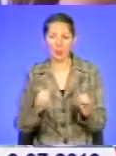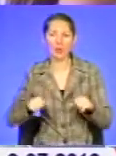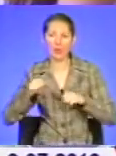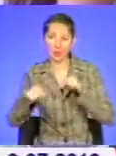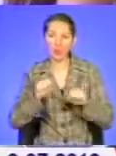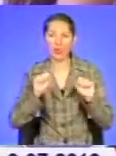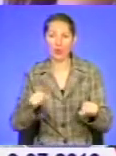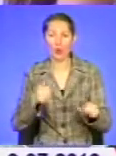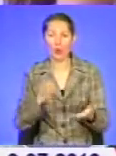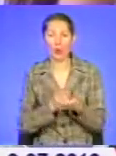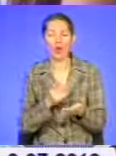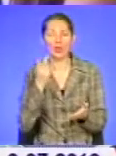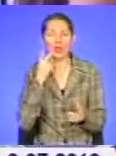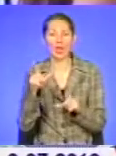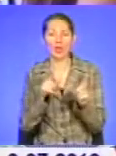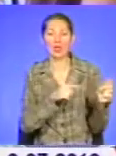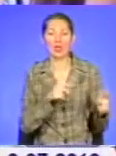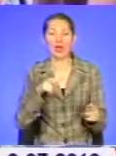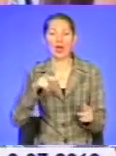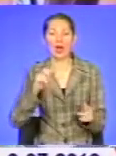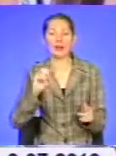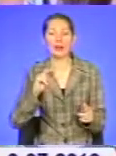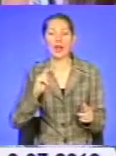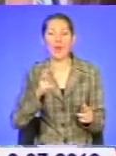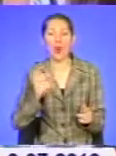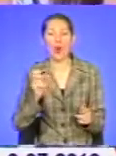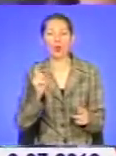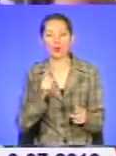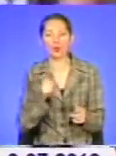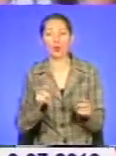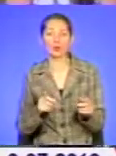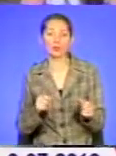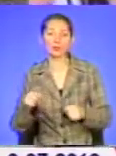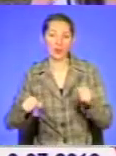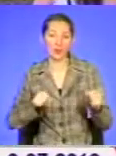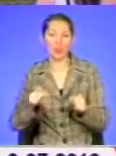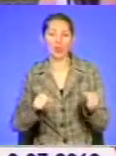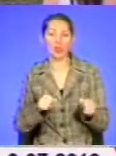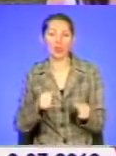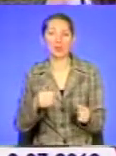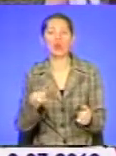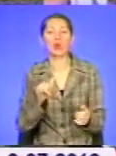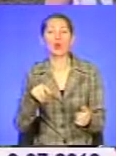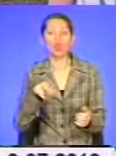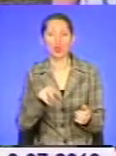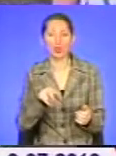Я маю завжди їздити на Лепкого 11, щоб покататися нормально. А ти куди ходиш? А я ходжу теж